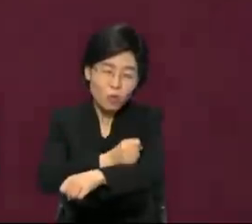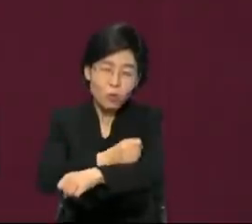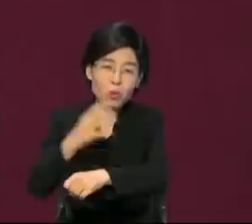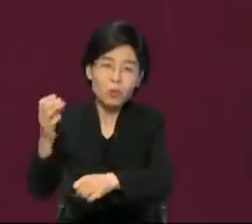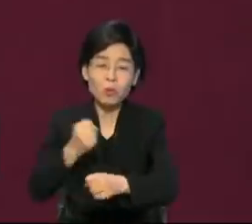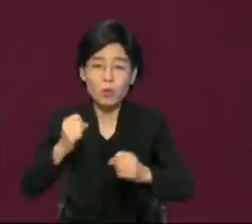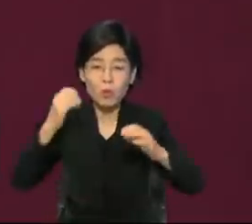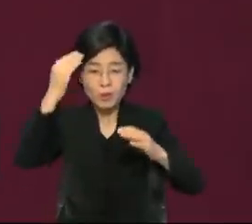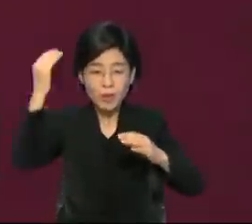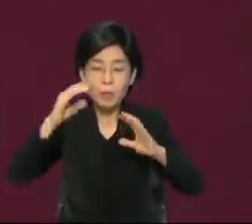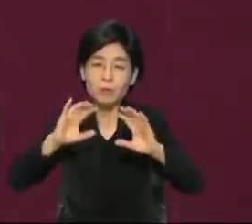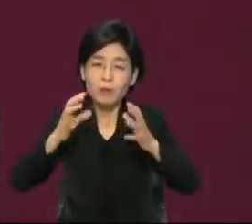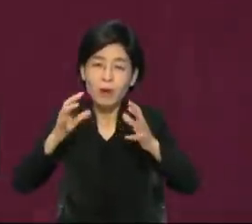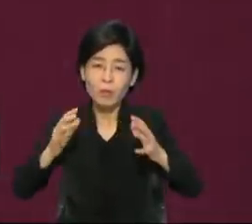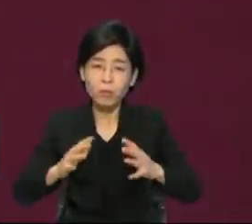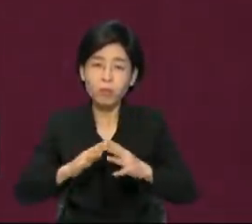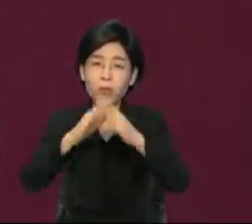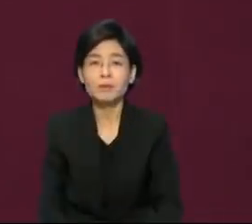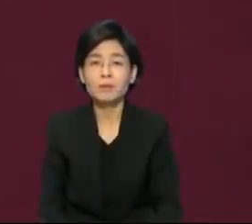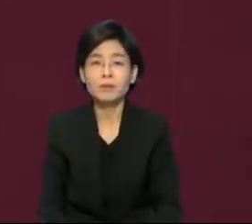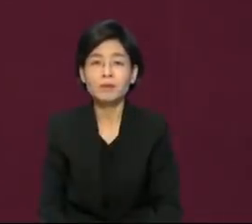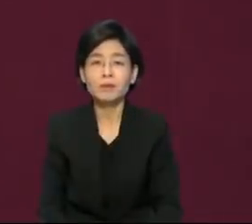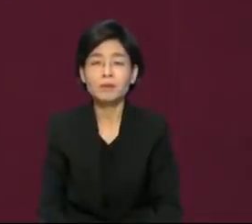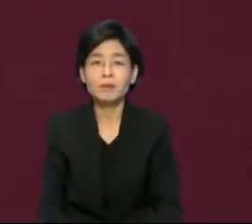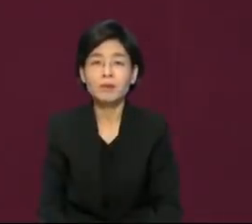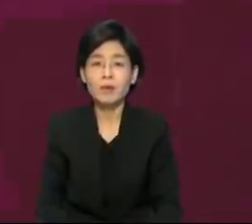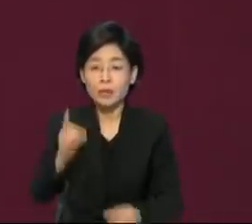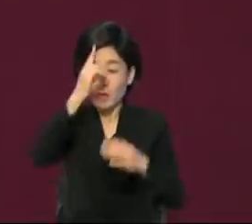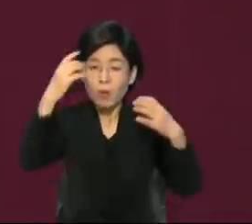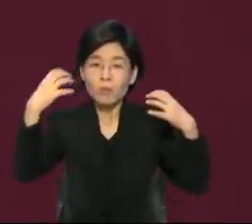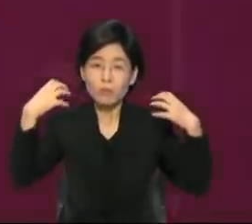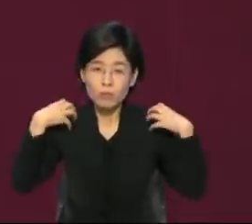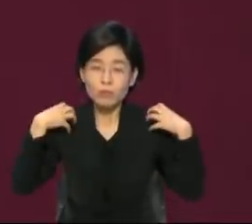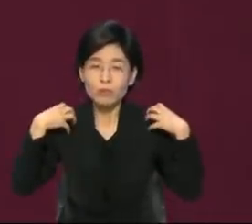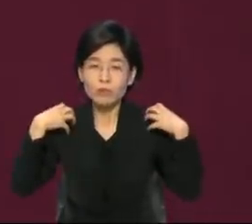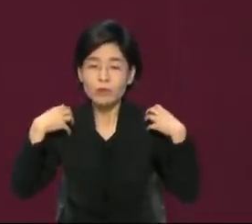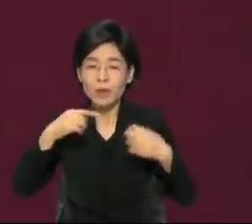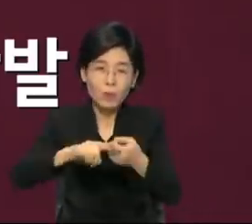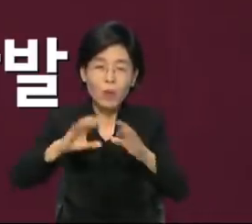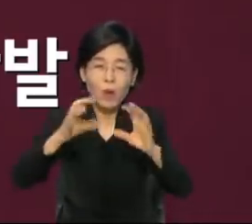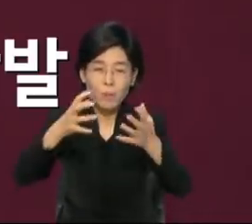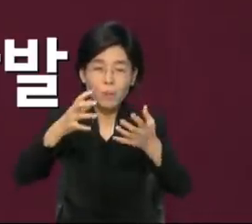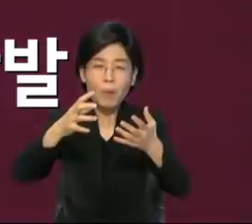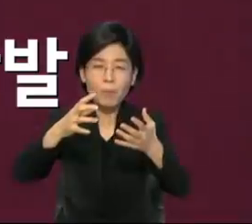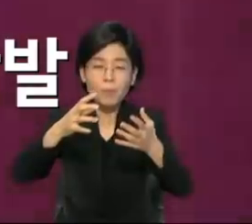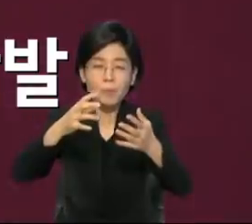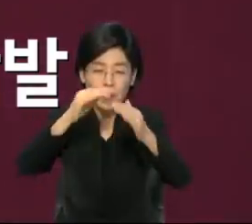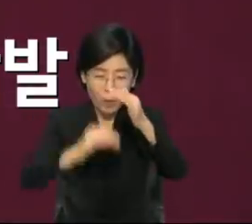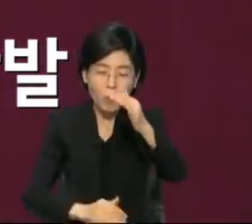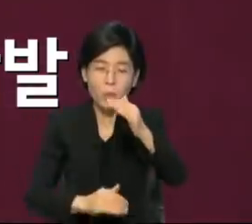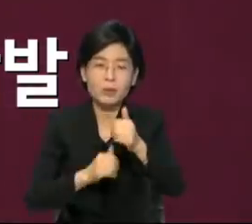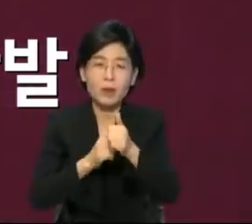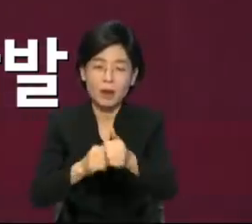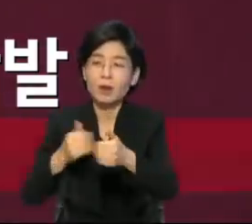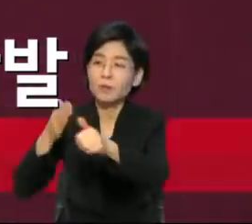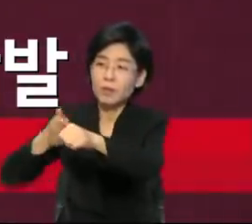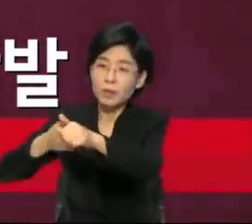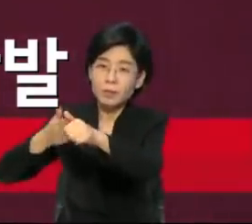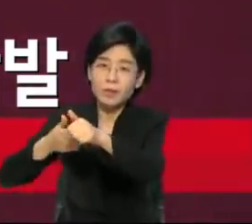무모하고 무책임한 좌파 정권에 의해 망상에 빠진 이 좌파 정권이 문재인 정권의